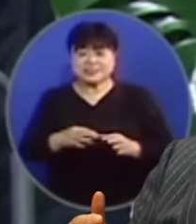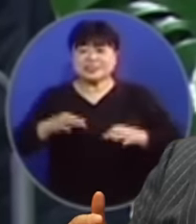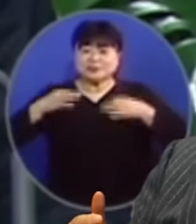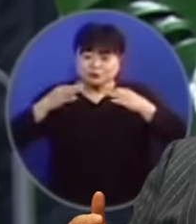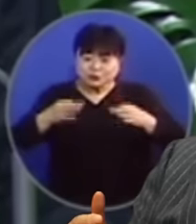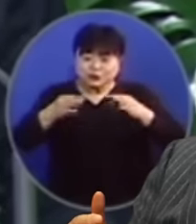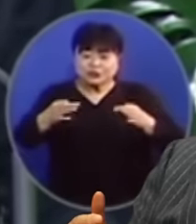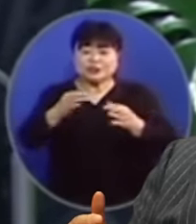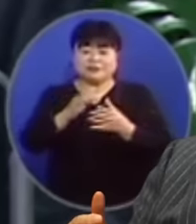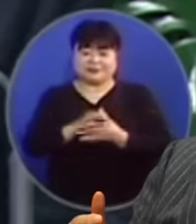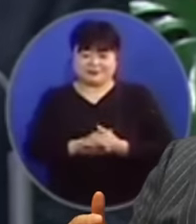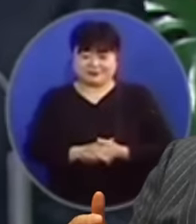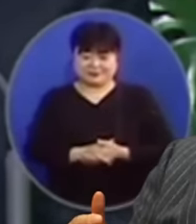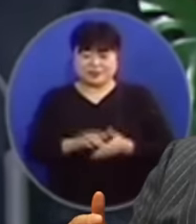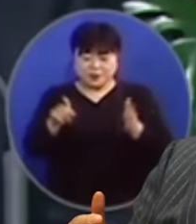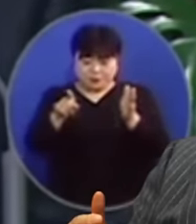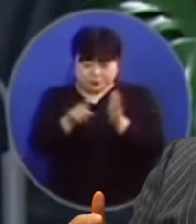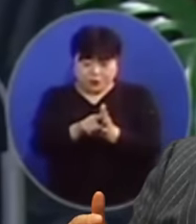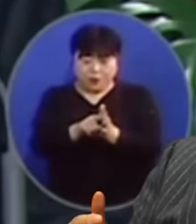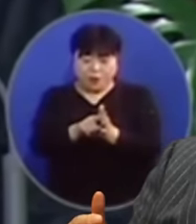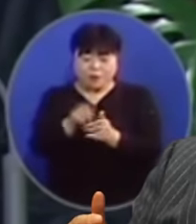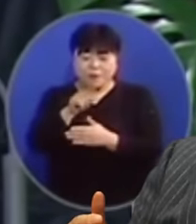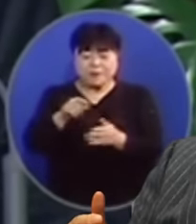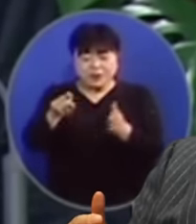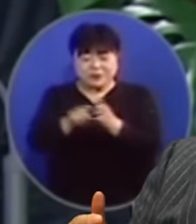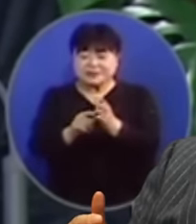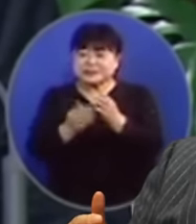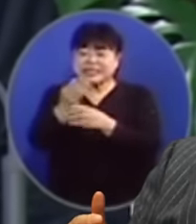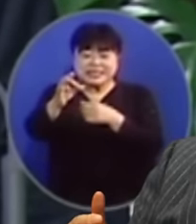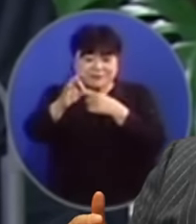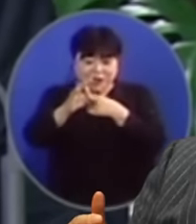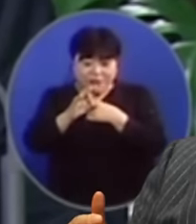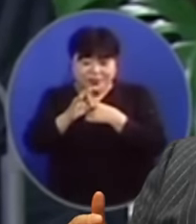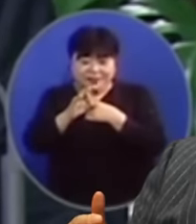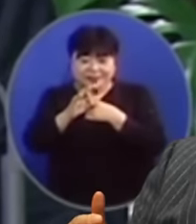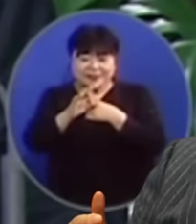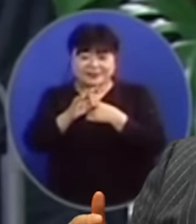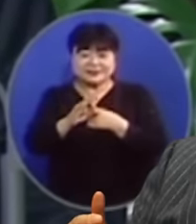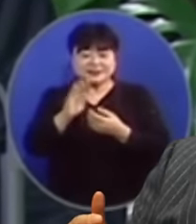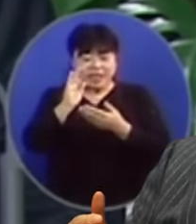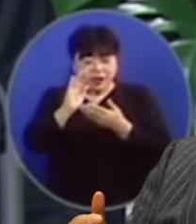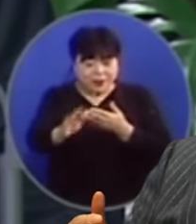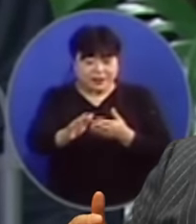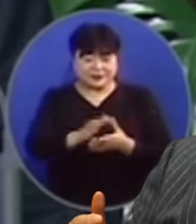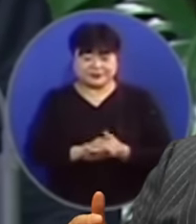것입니다. 믿고 난 다음에 마음에 믿음이 생기면 그 다음에는